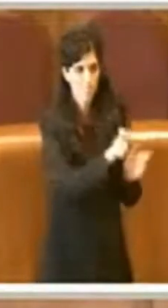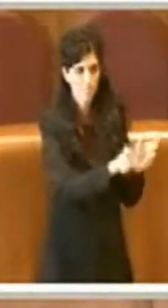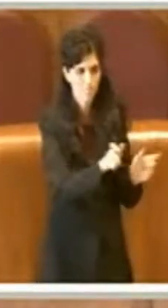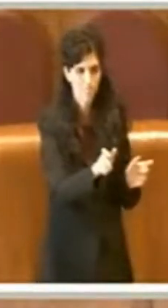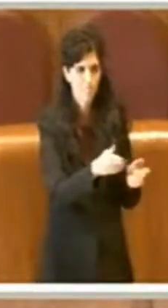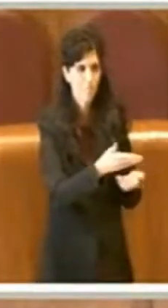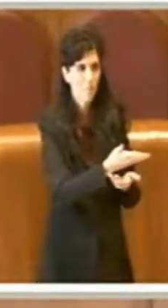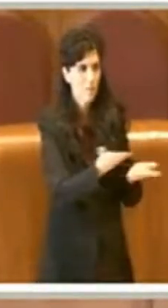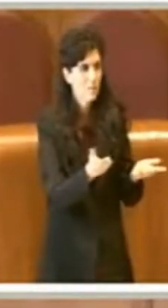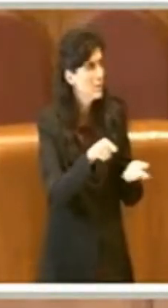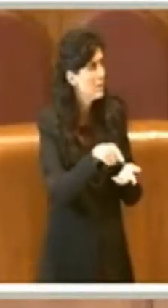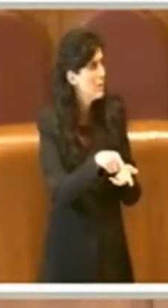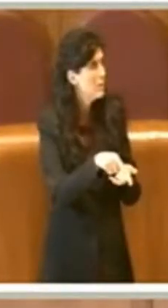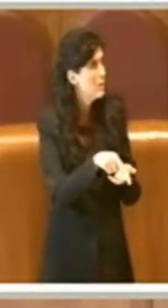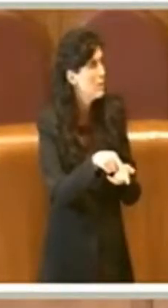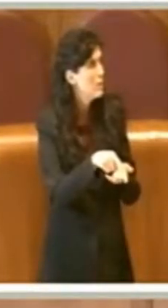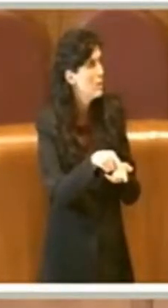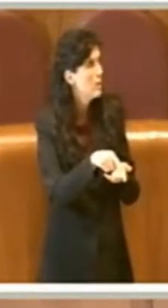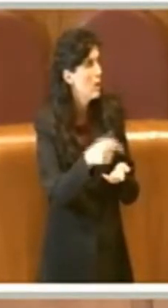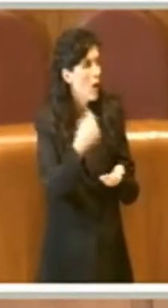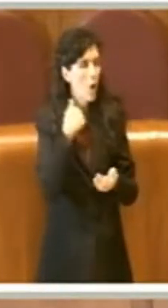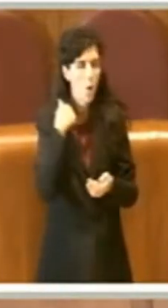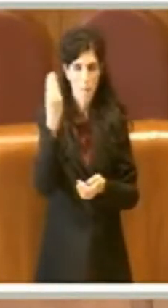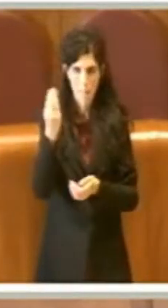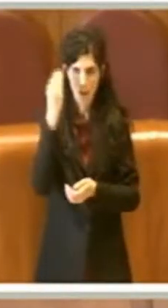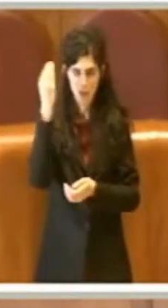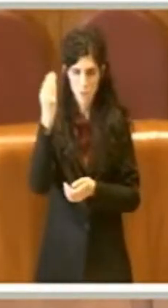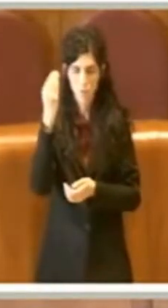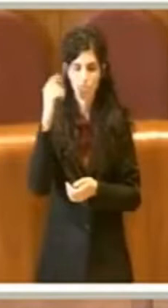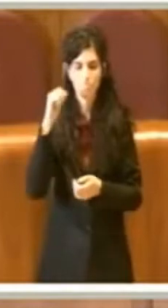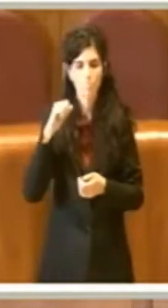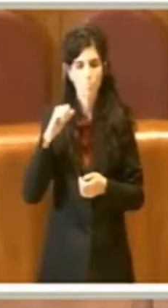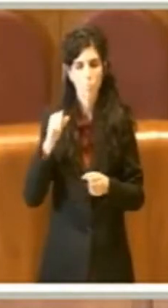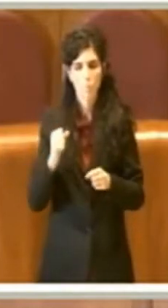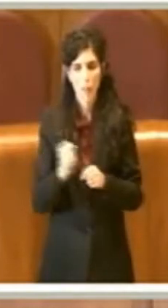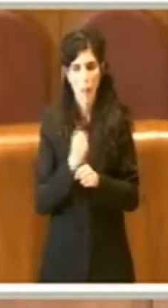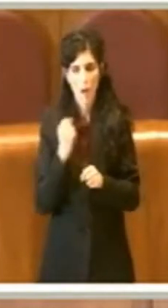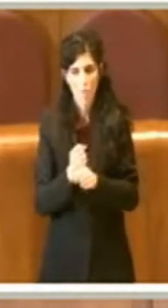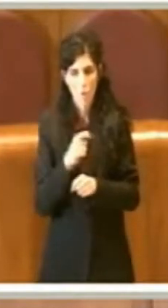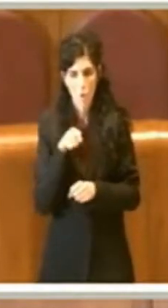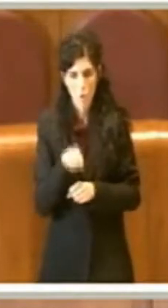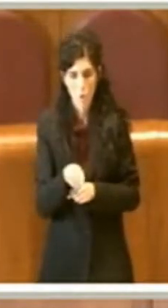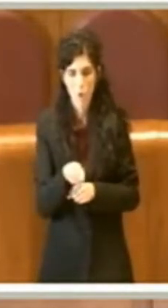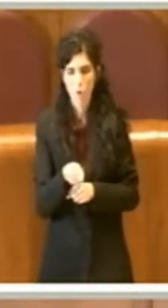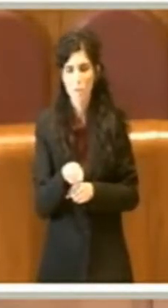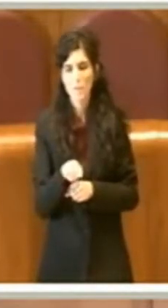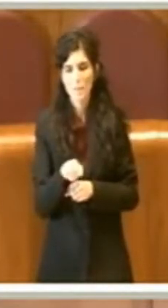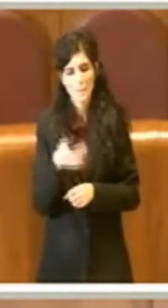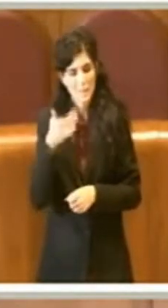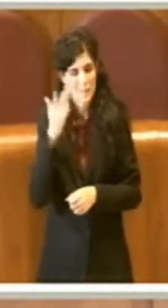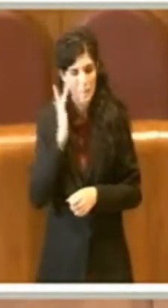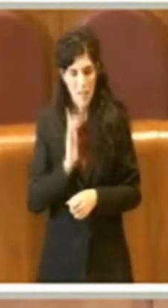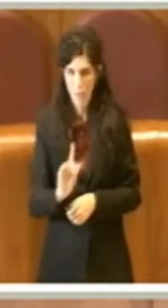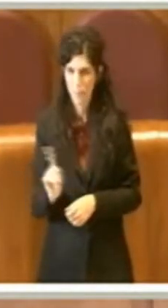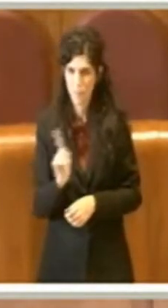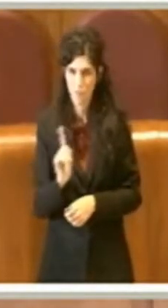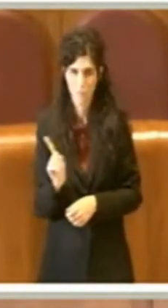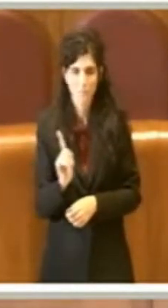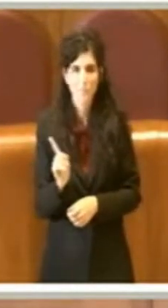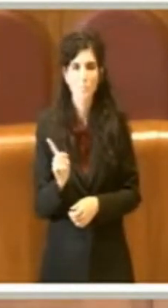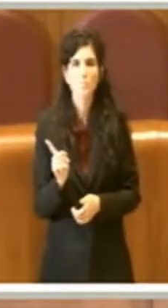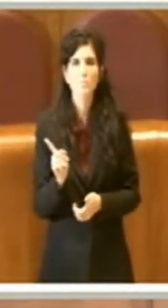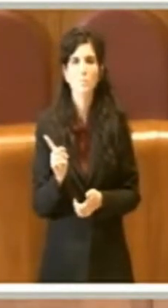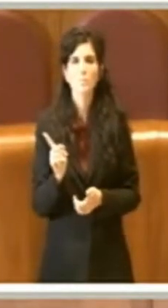questa operazione sicuramente non è stata una delle più più facili più